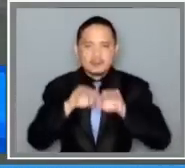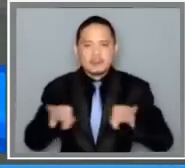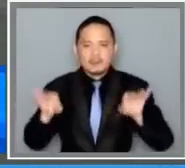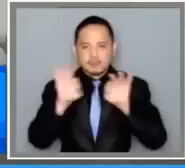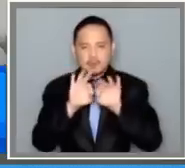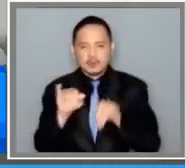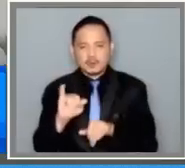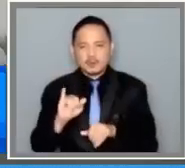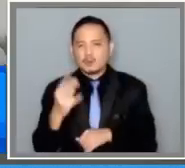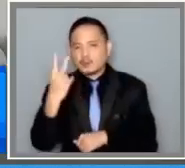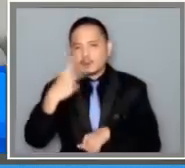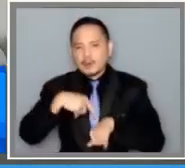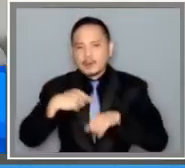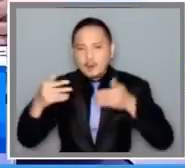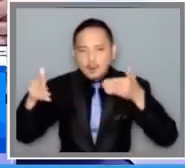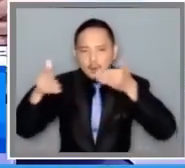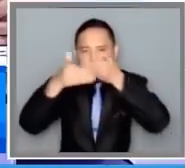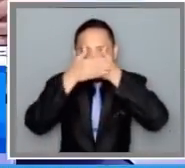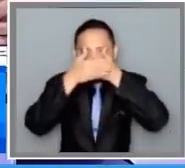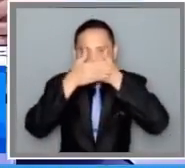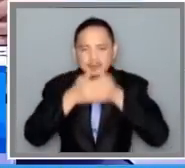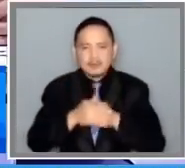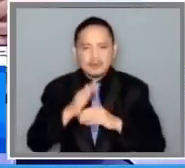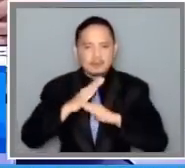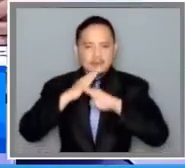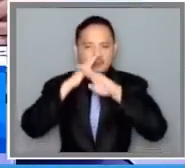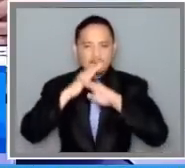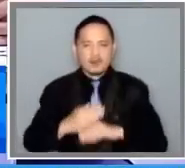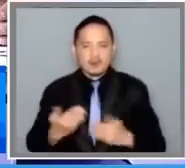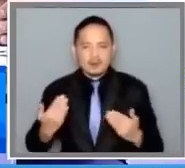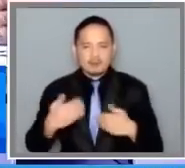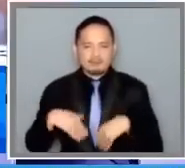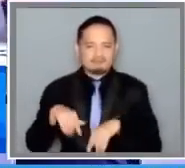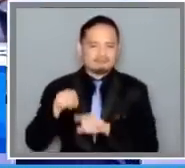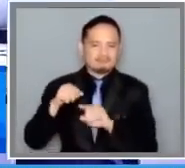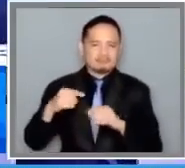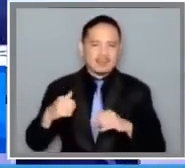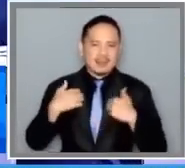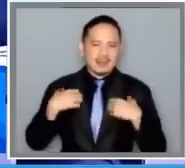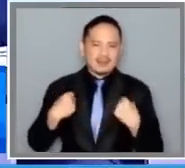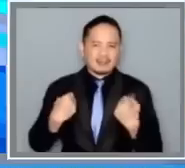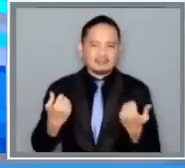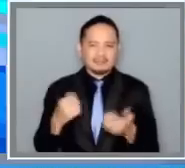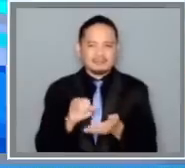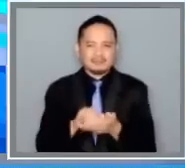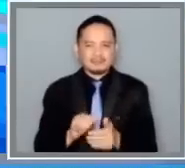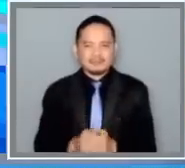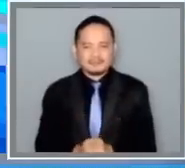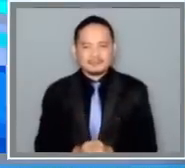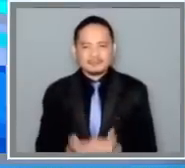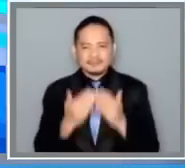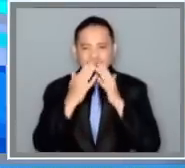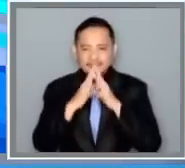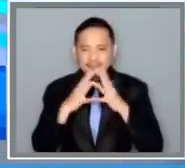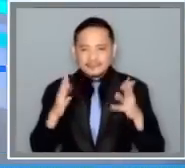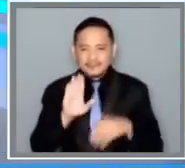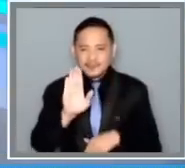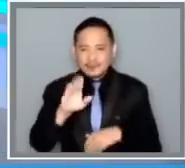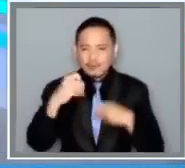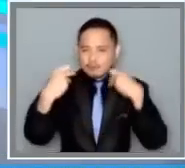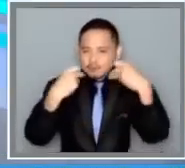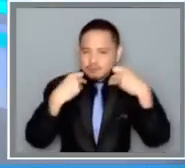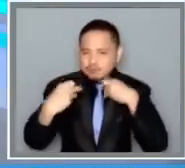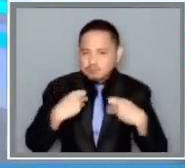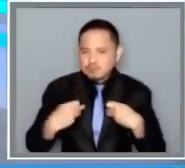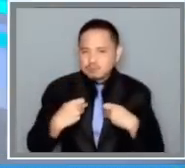mapalakas natin ang ating resistensya rin. No? Kaya, definitely. Yes, ayan. Thank you so very much, Doc, sa inyo pong paggabay sa aming kalusugan.